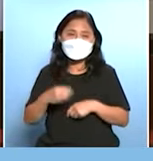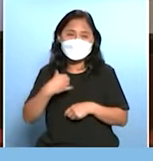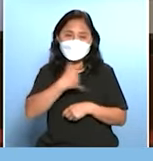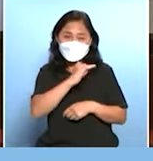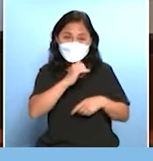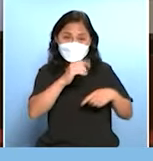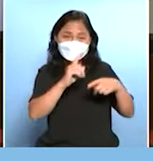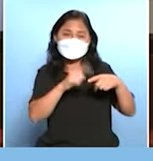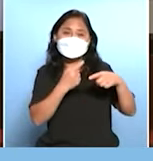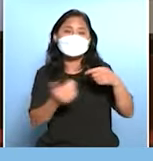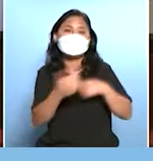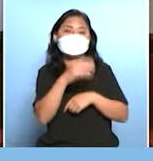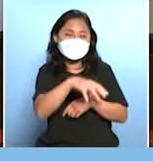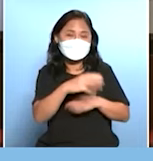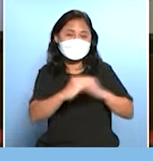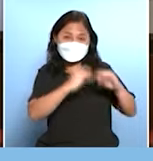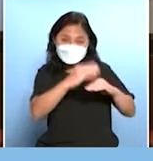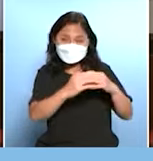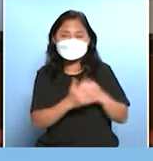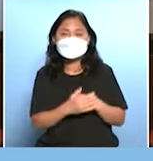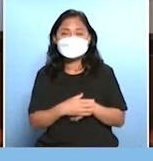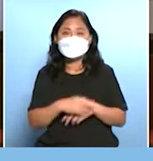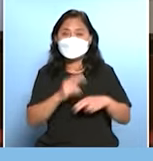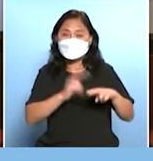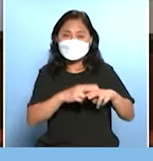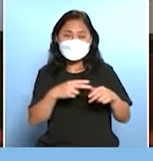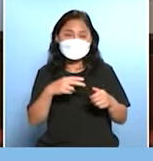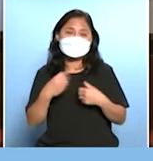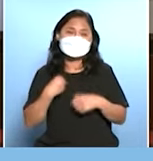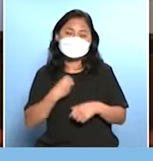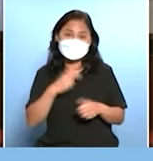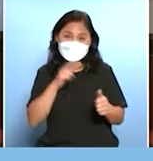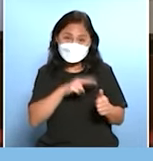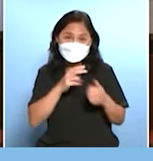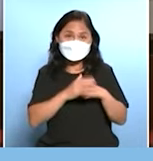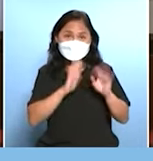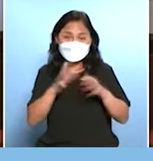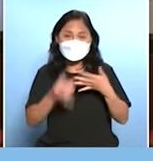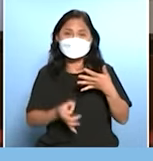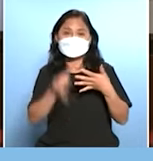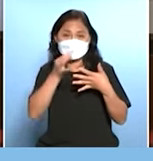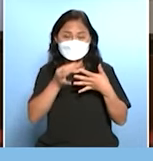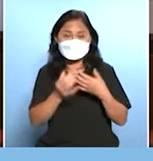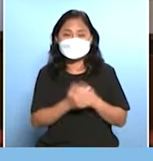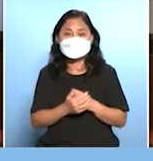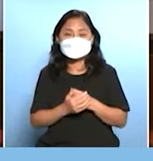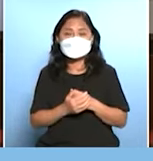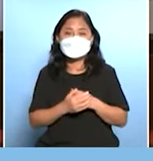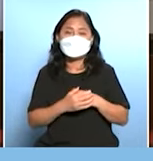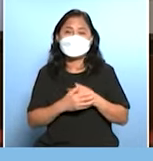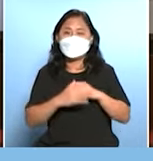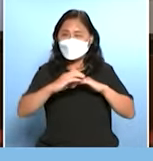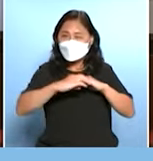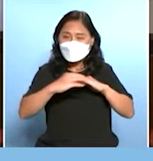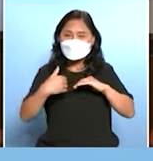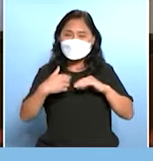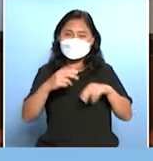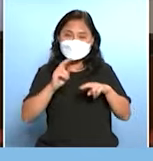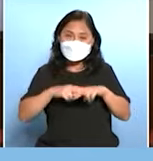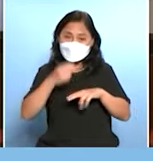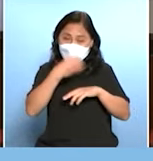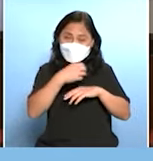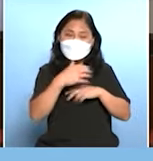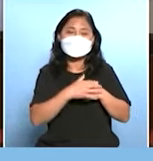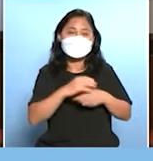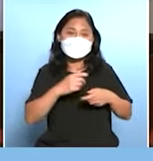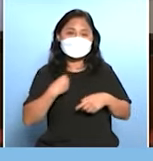灣區。加上內地的醫療管理和服務水平持續提升，為跨境的醫療合作提供了很好